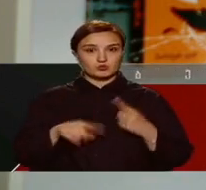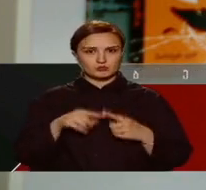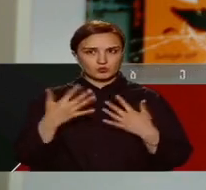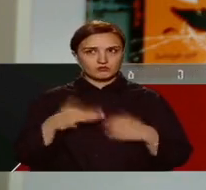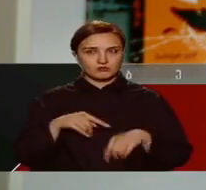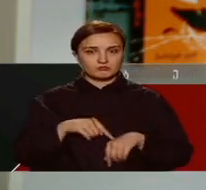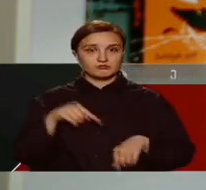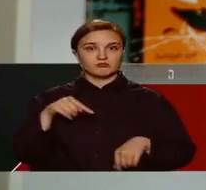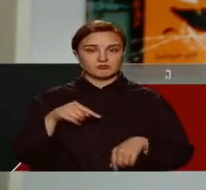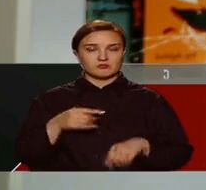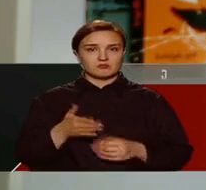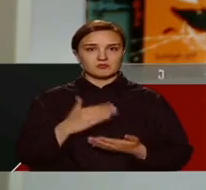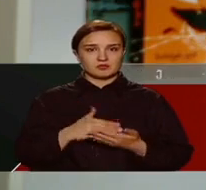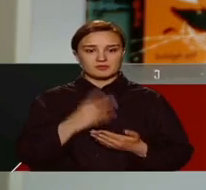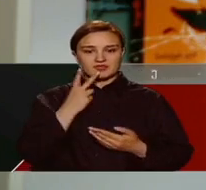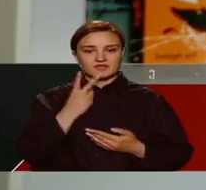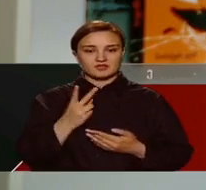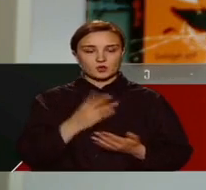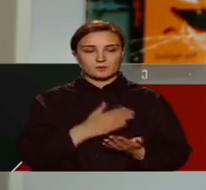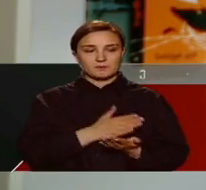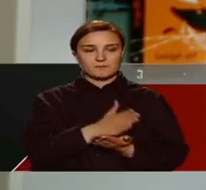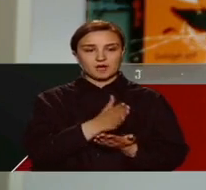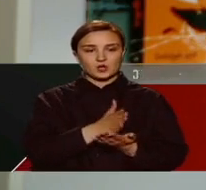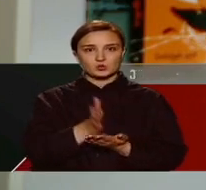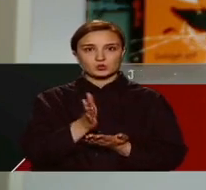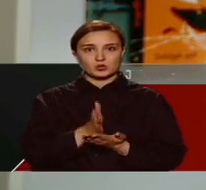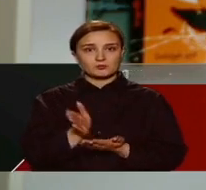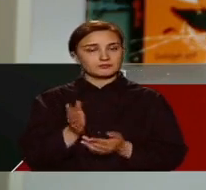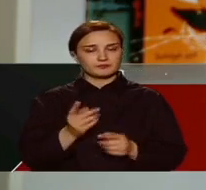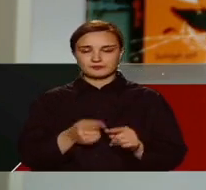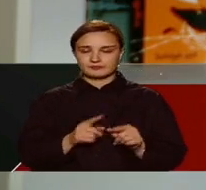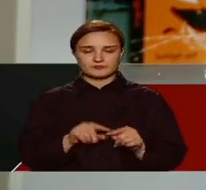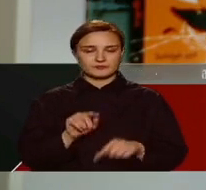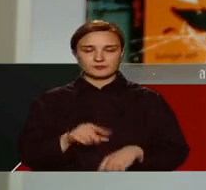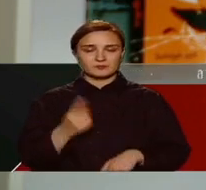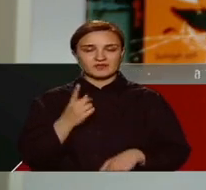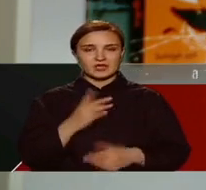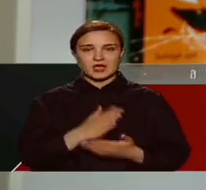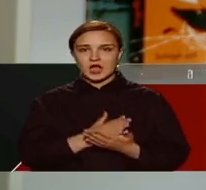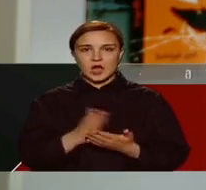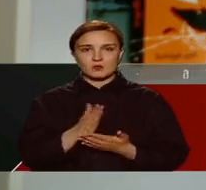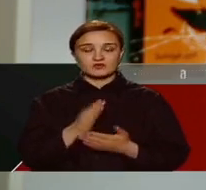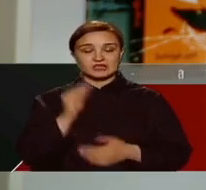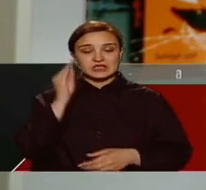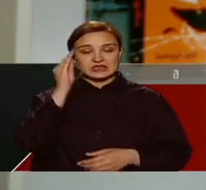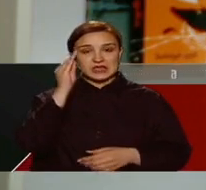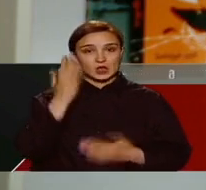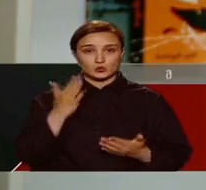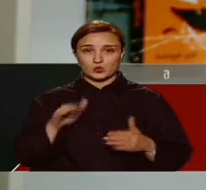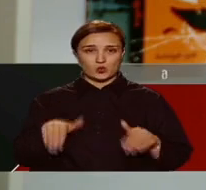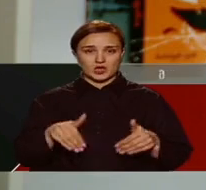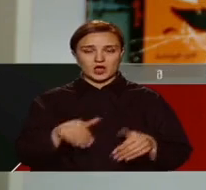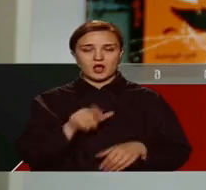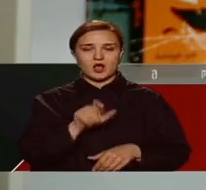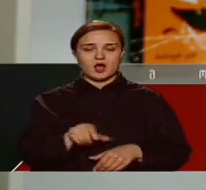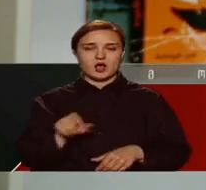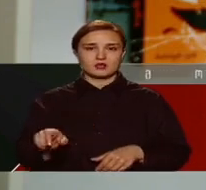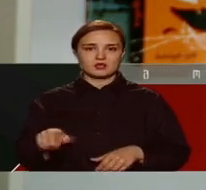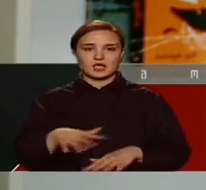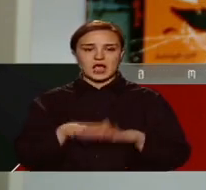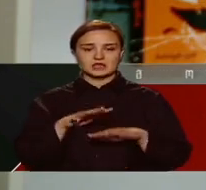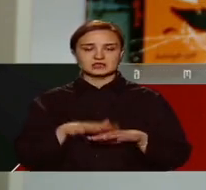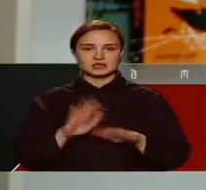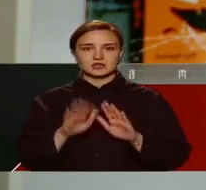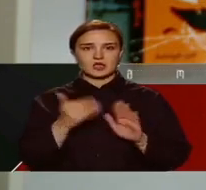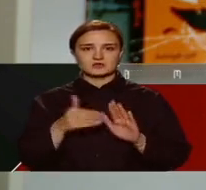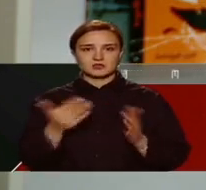მე შეიძლება დავინახოთ დანარჩენი მიმართულებები, მაგრამ ეს მეგონია, რომ ძალიან პირველი გამოსავალია, რომ იდეა თუ არა გაქვს, ხალხს ისე აქციაზე არ